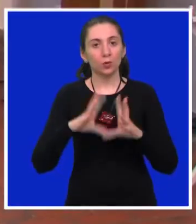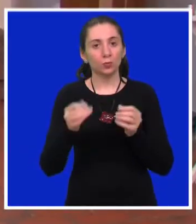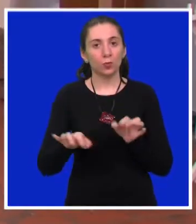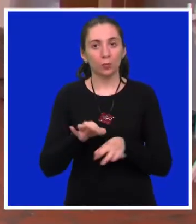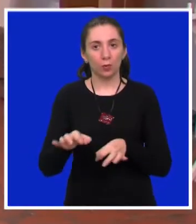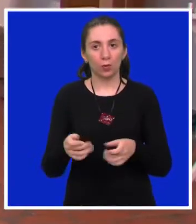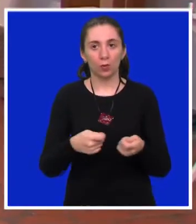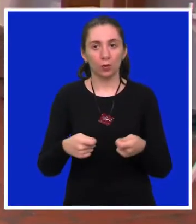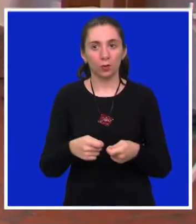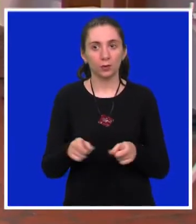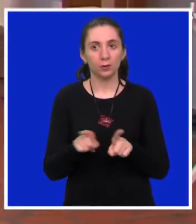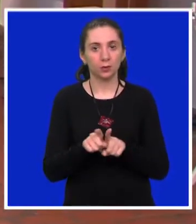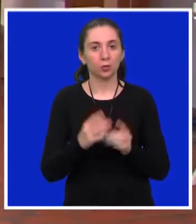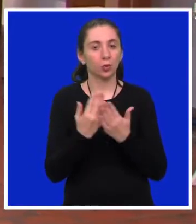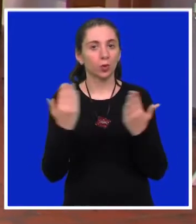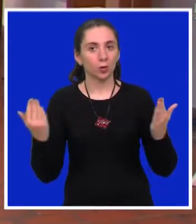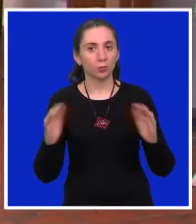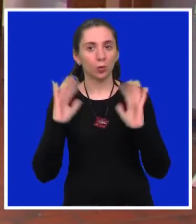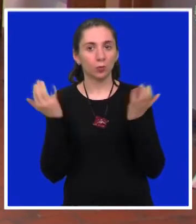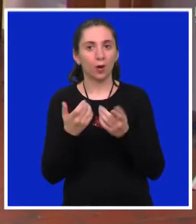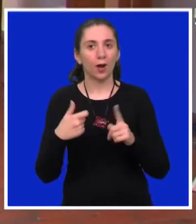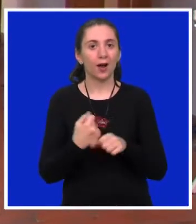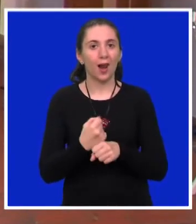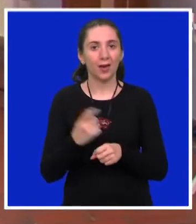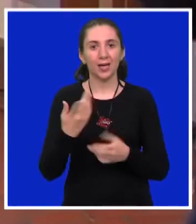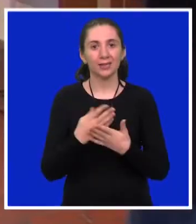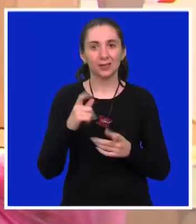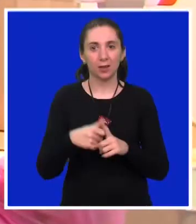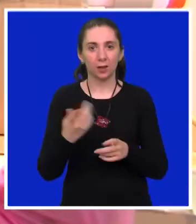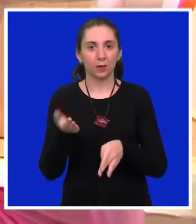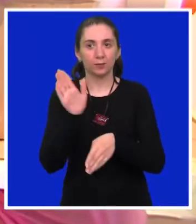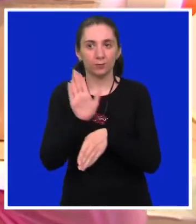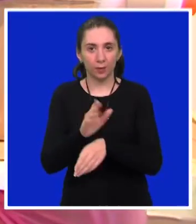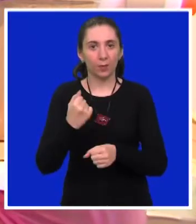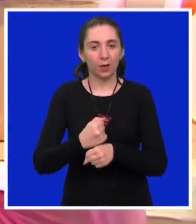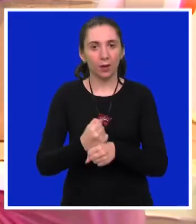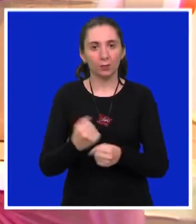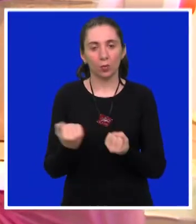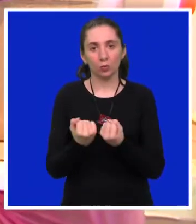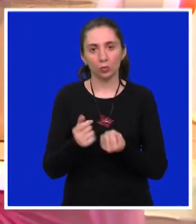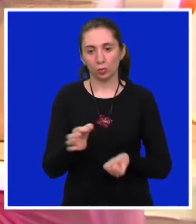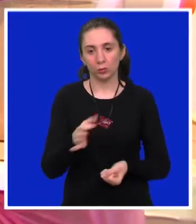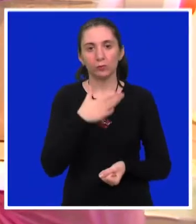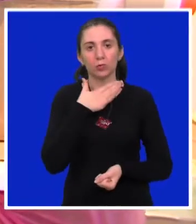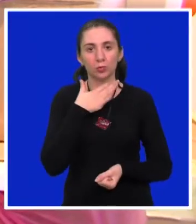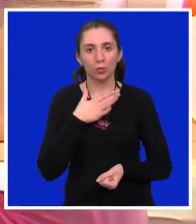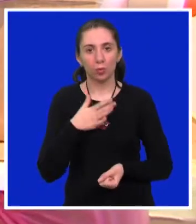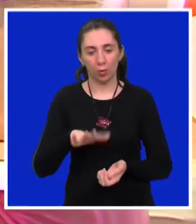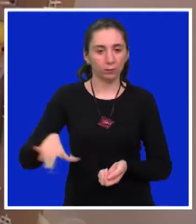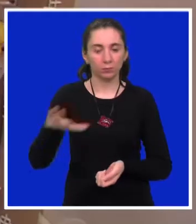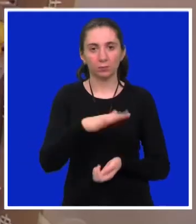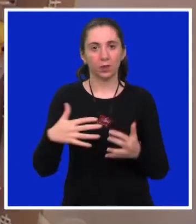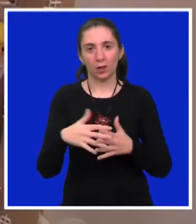U sklopu projekta organizirana je i izložba u prostoru Galerije Zilik na kojoj su predstavljeni radovi učenika osnovnih